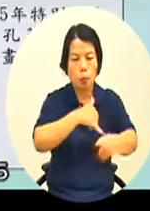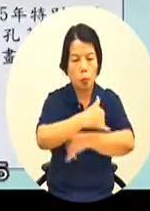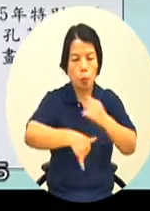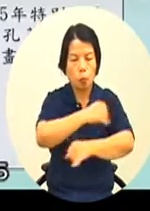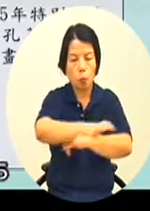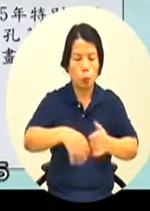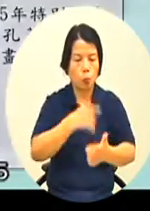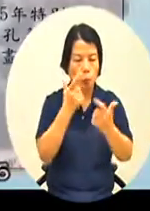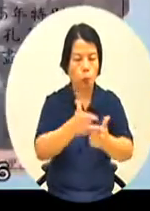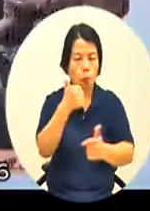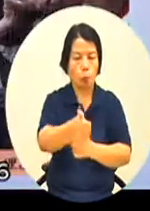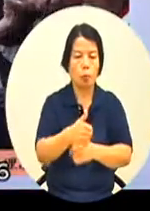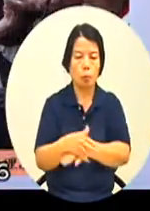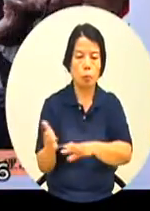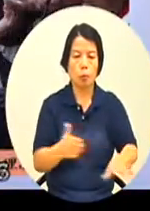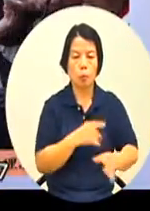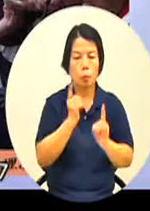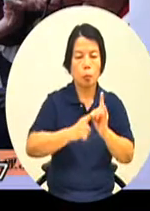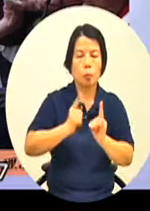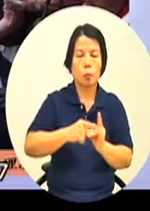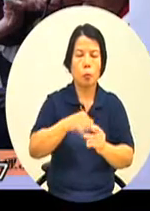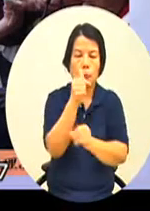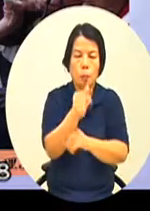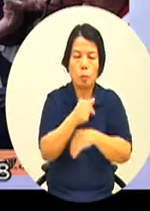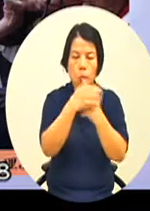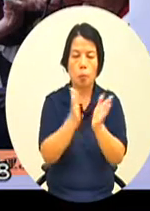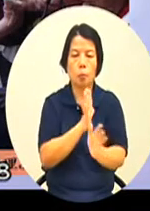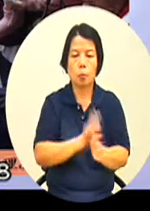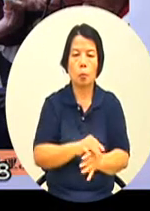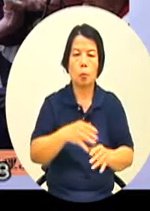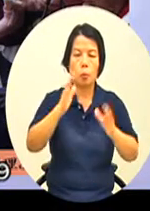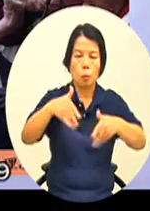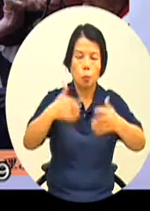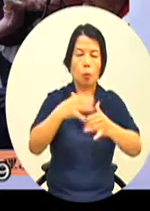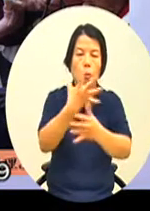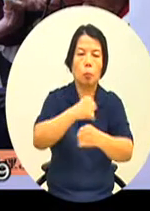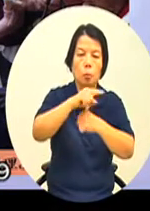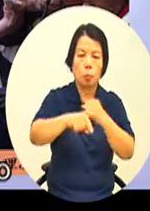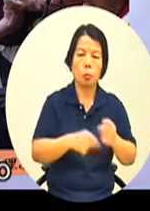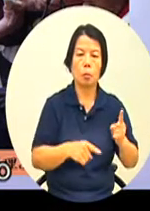境。那在宗教礼俗的部分，我们办理春节挥毫活动，我们在